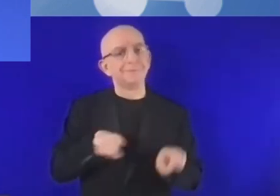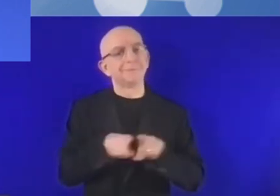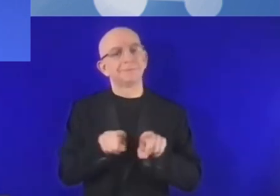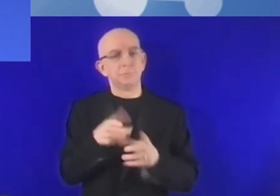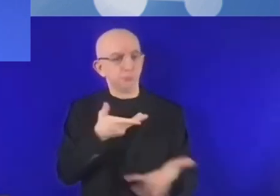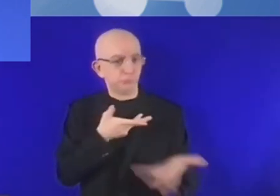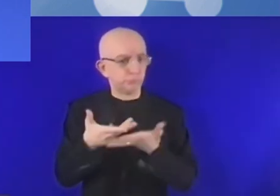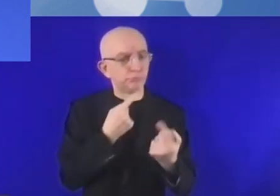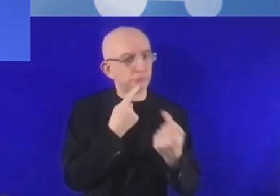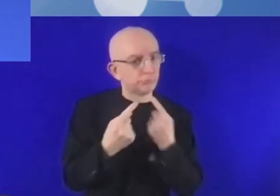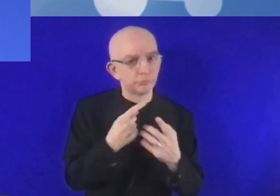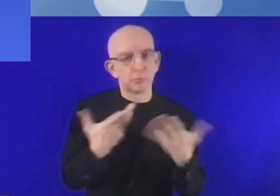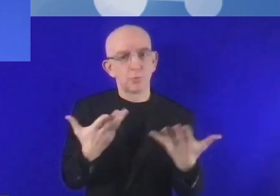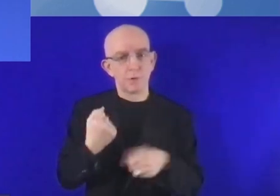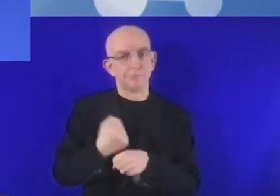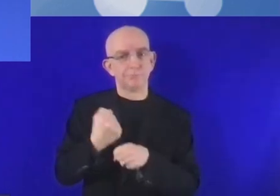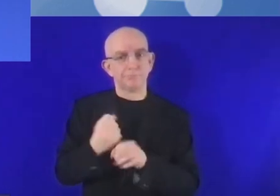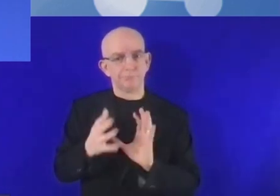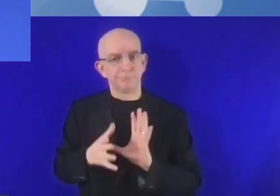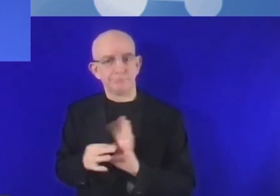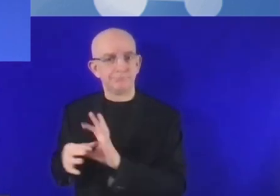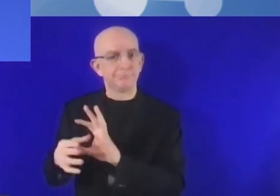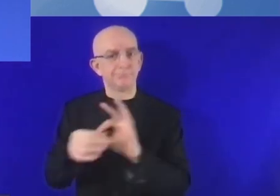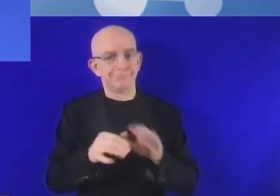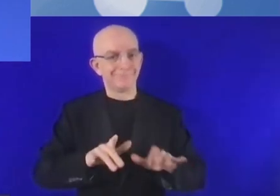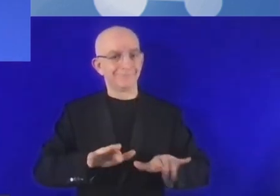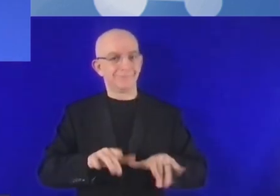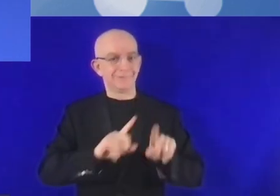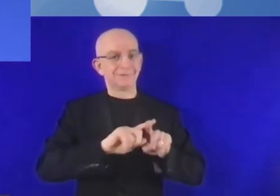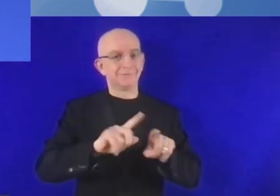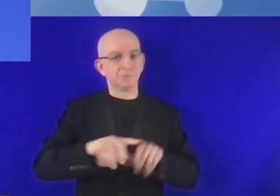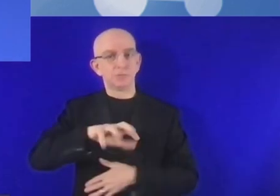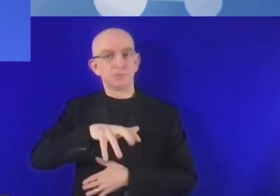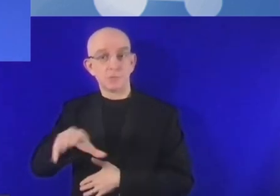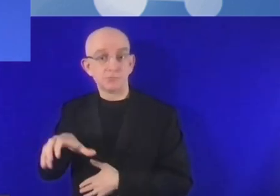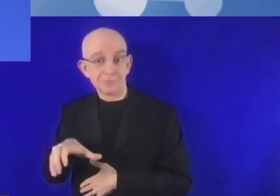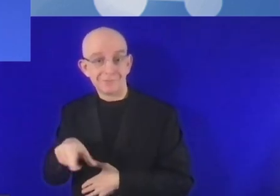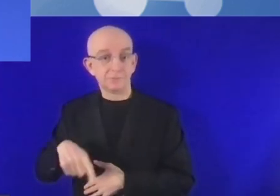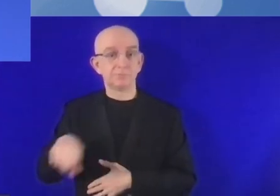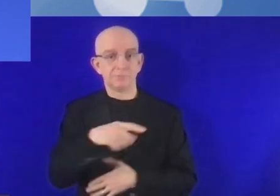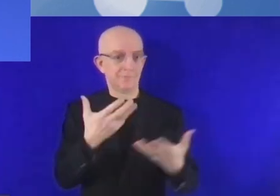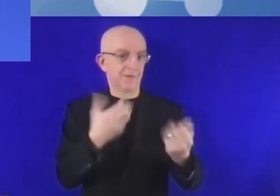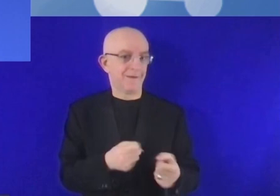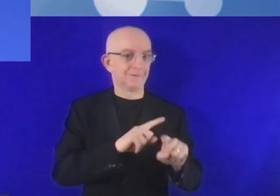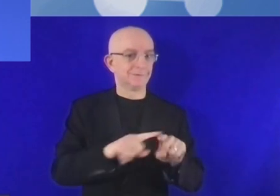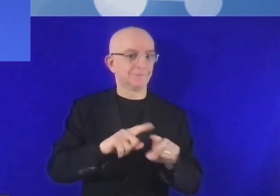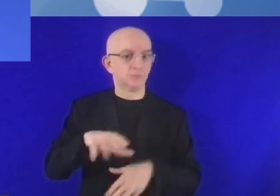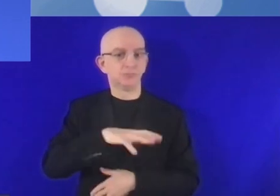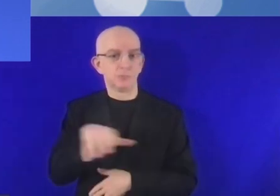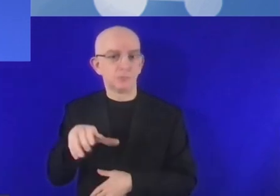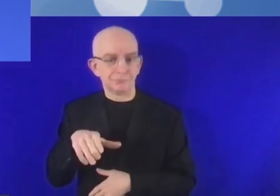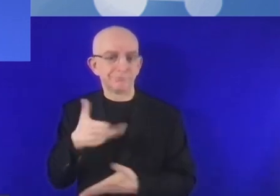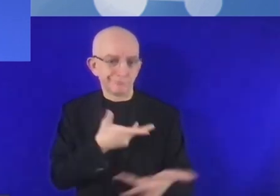rozmawiać o możliwościach współpracy zarówno w formatach tutaj naszych europejskich, jak V4, Trójmorze,